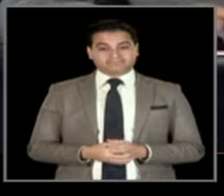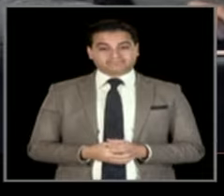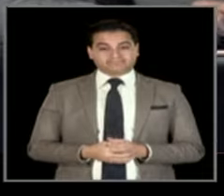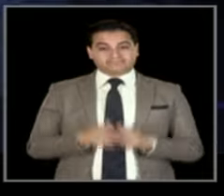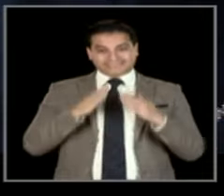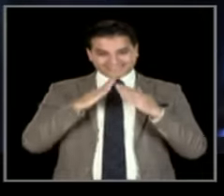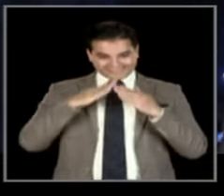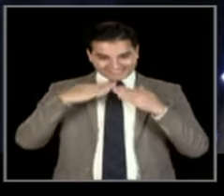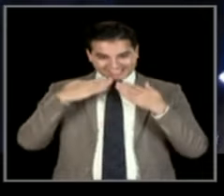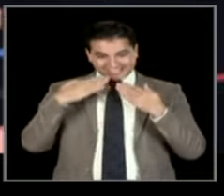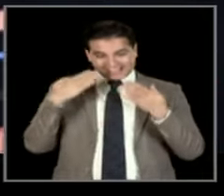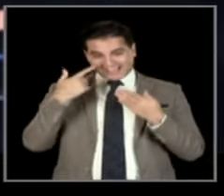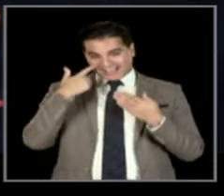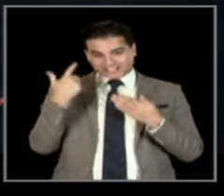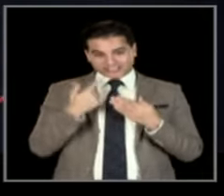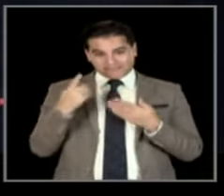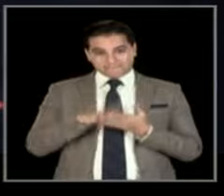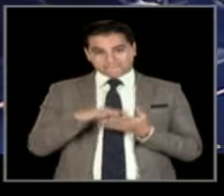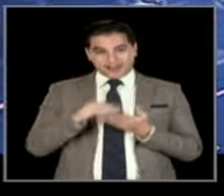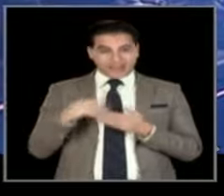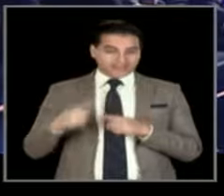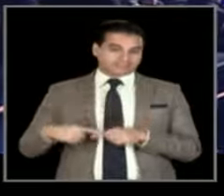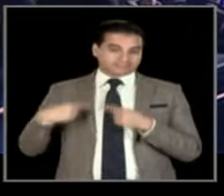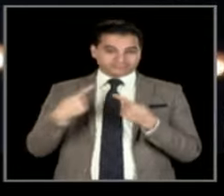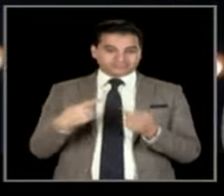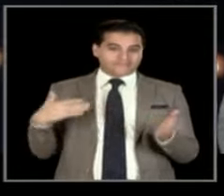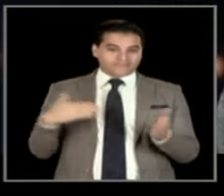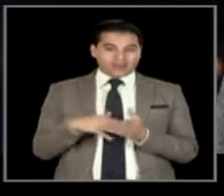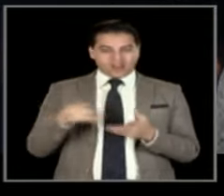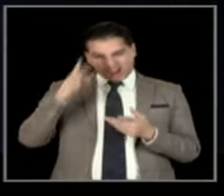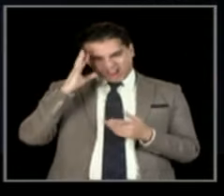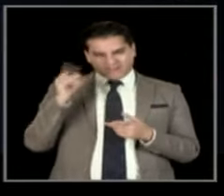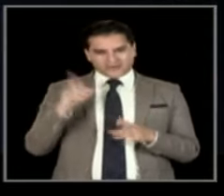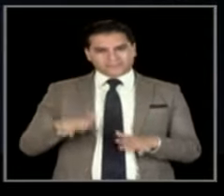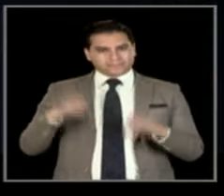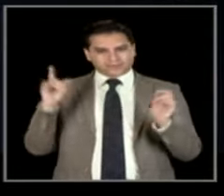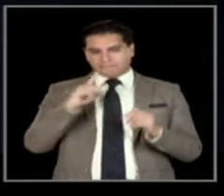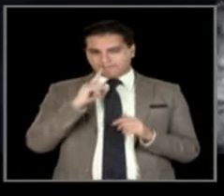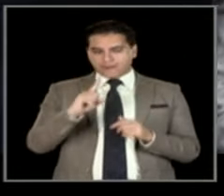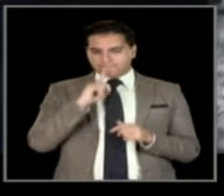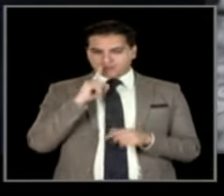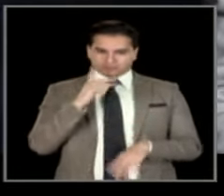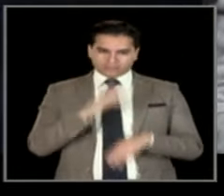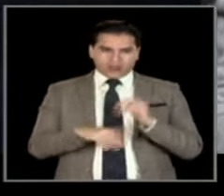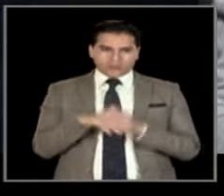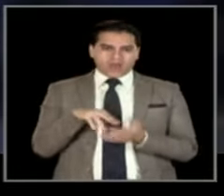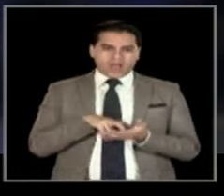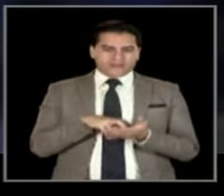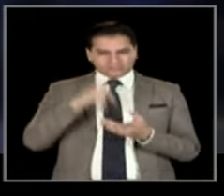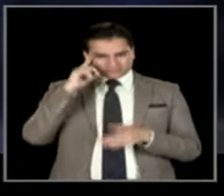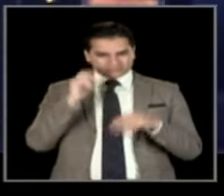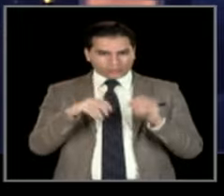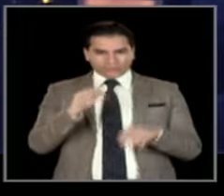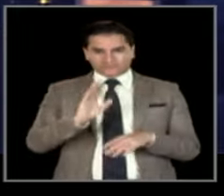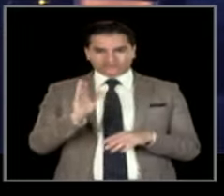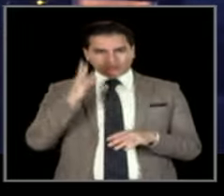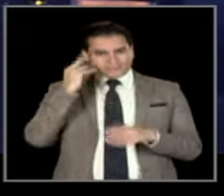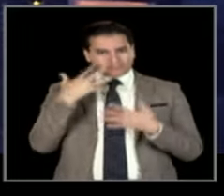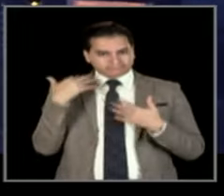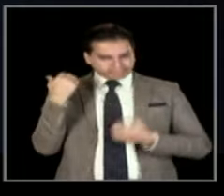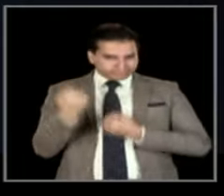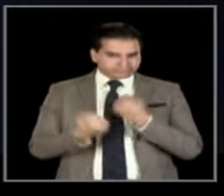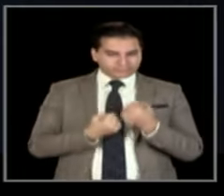ابتسامة ما فرقتش جامعة عين شمس من بداية المباراة، هم عارفين هم ودعوا البطولة ومش قلقانين، خلاص جايين ينبسطوا.